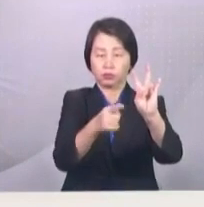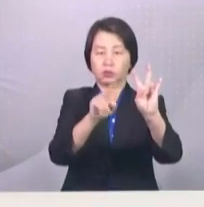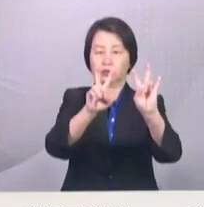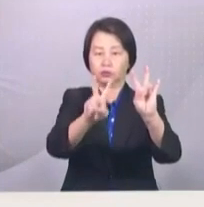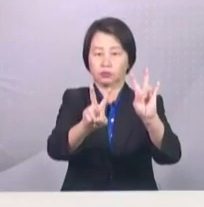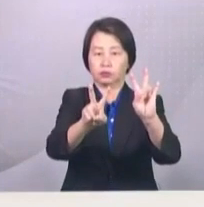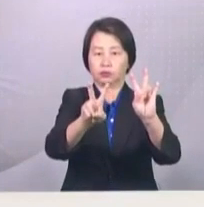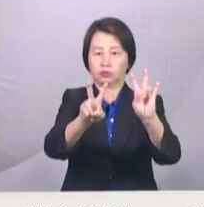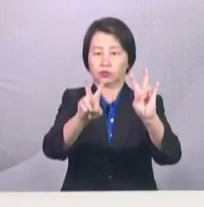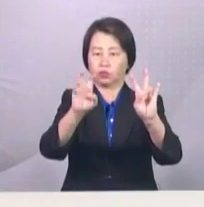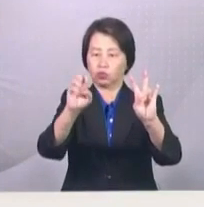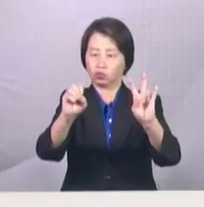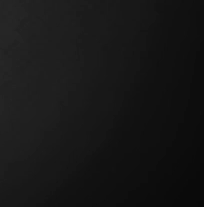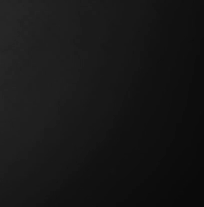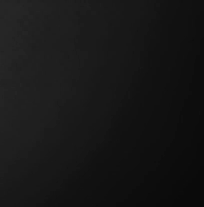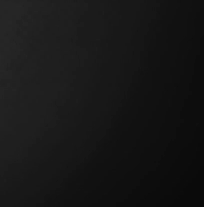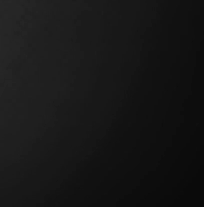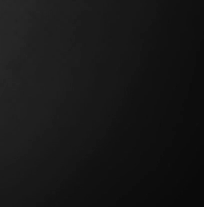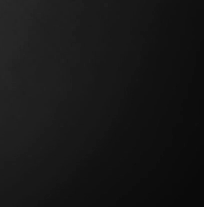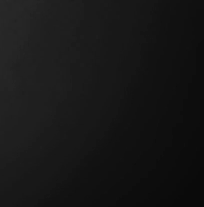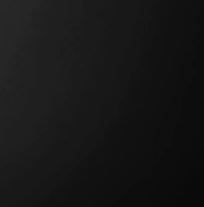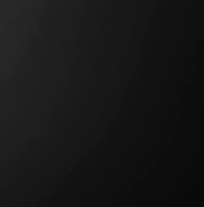7.25 individu